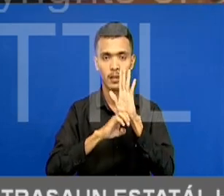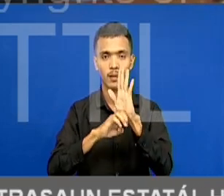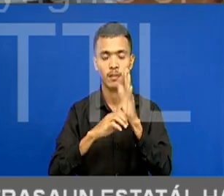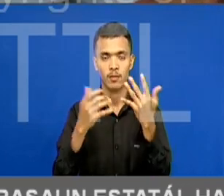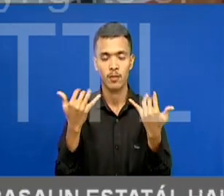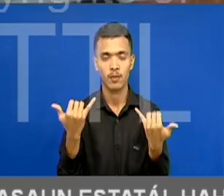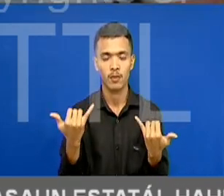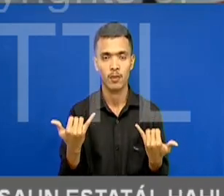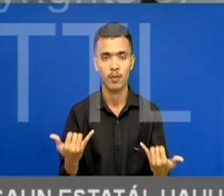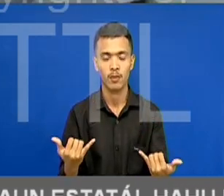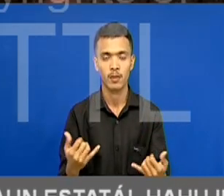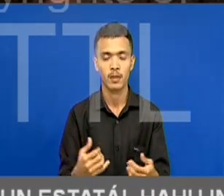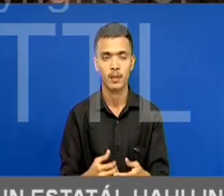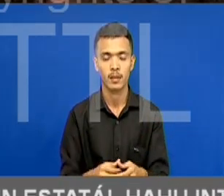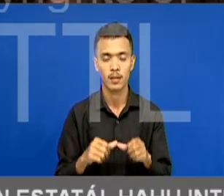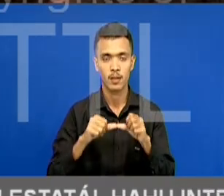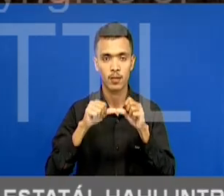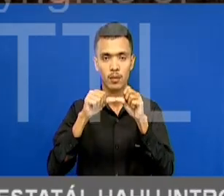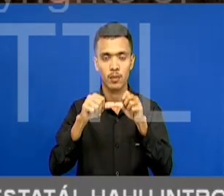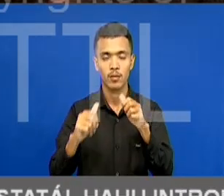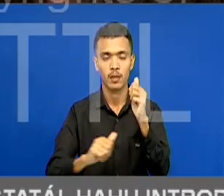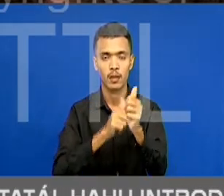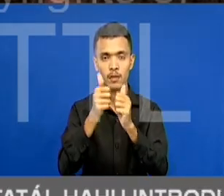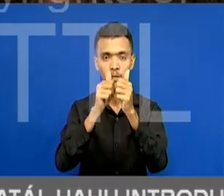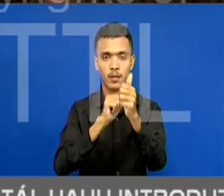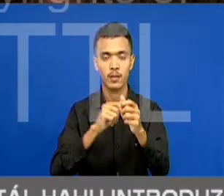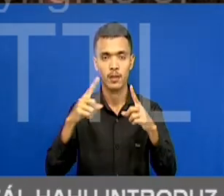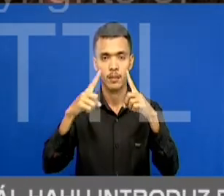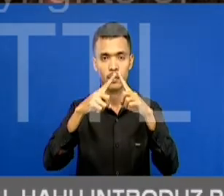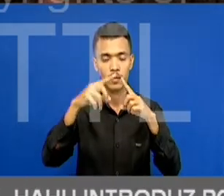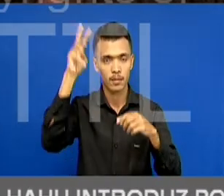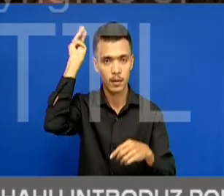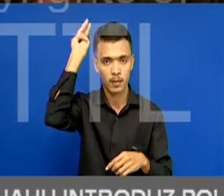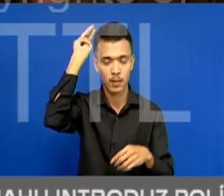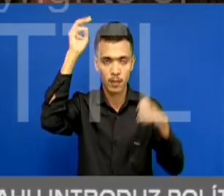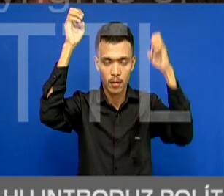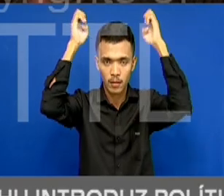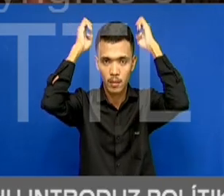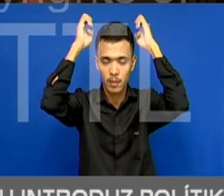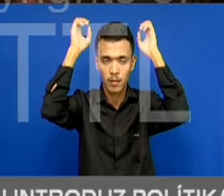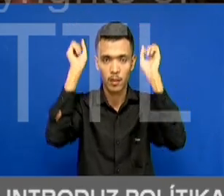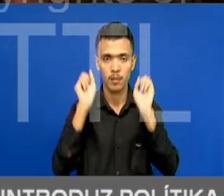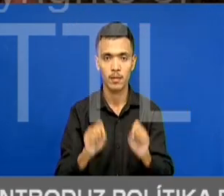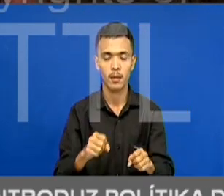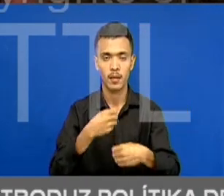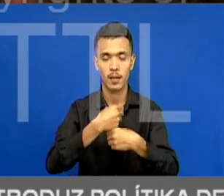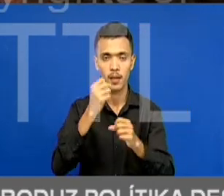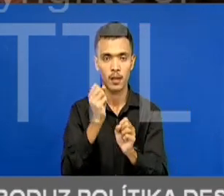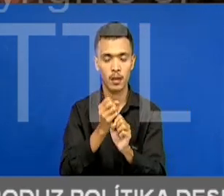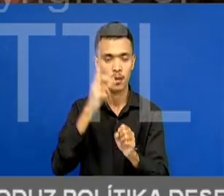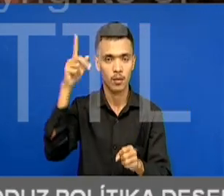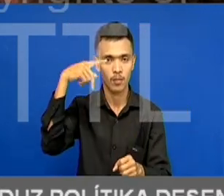em naba concorra kata continua advocacia ba ia ministério da educação atu bele produz